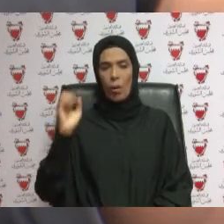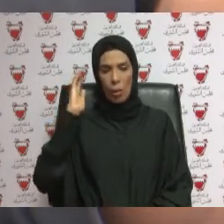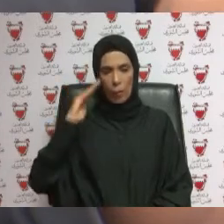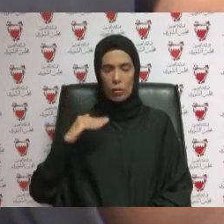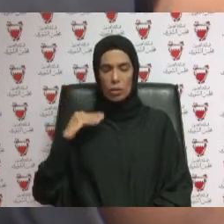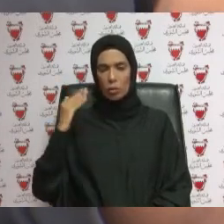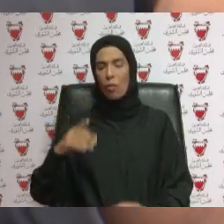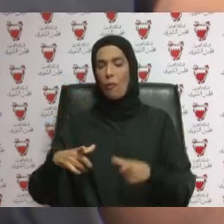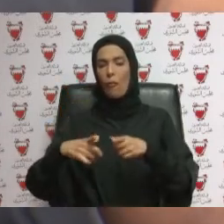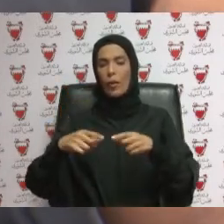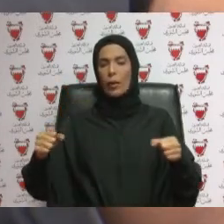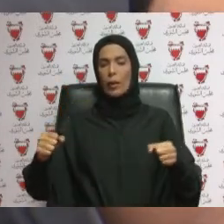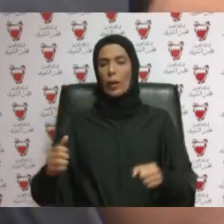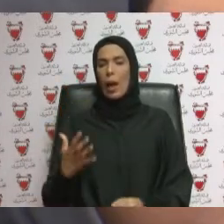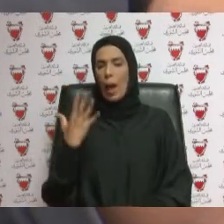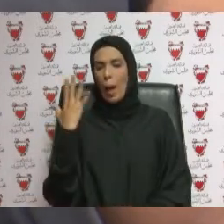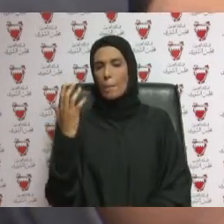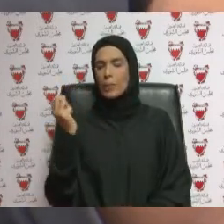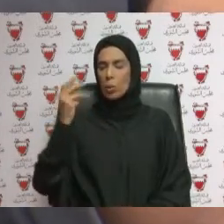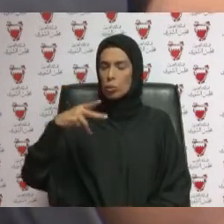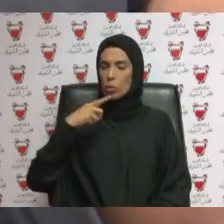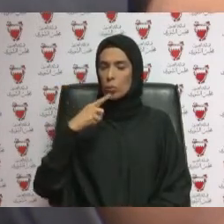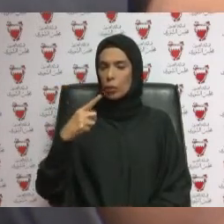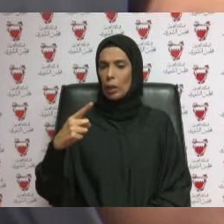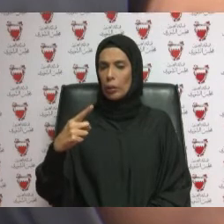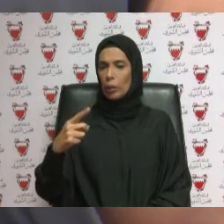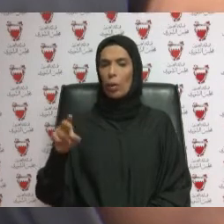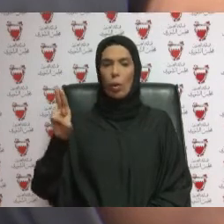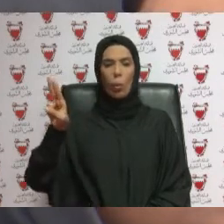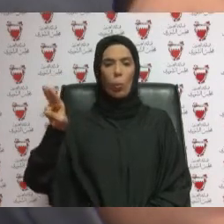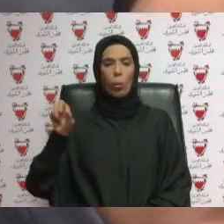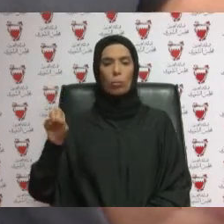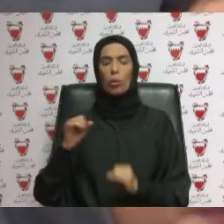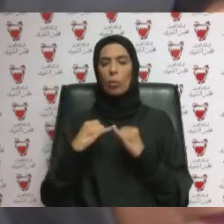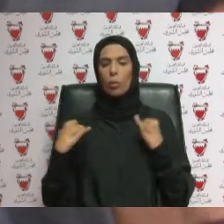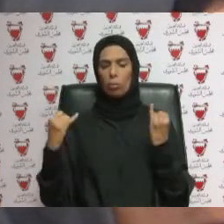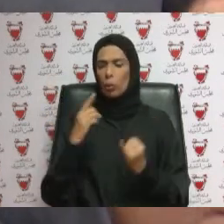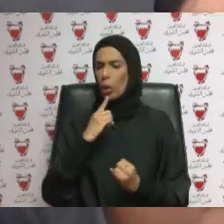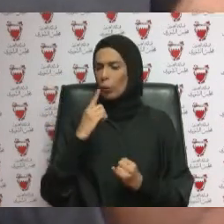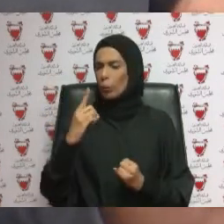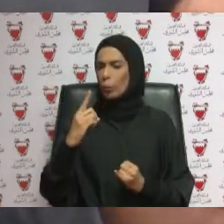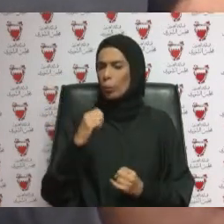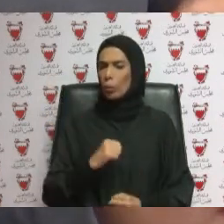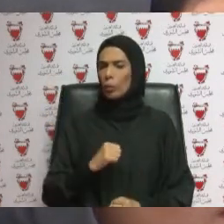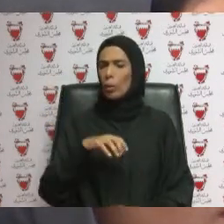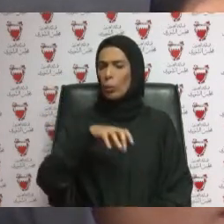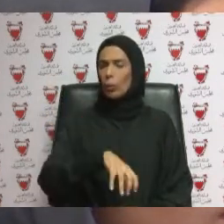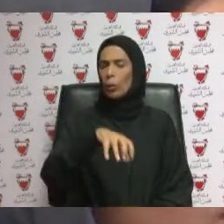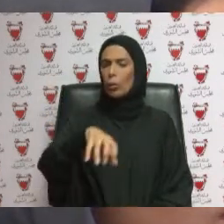عام 1995، ومنظمة الأمم المتحدة تطالب الدول